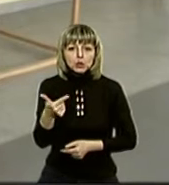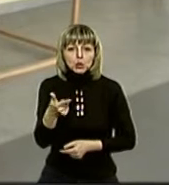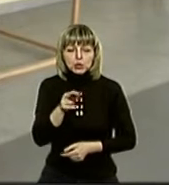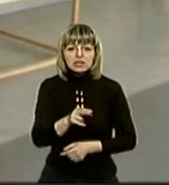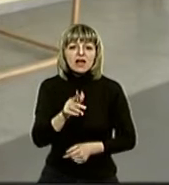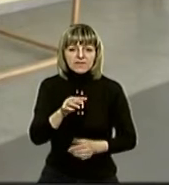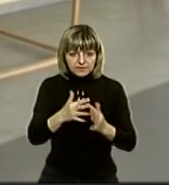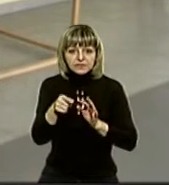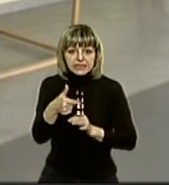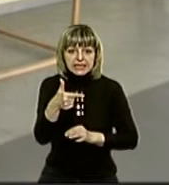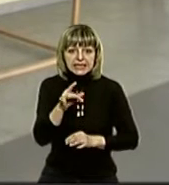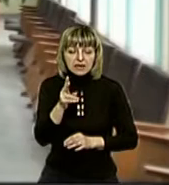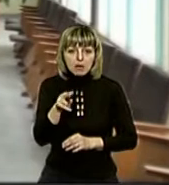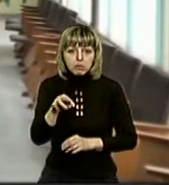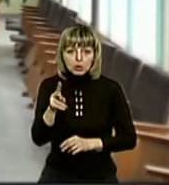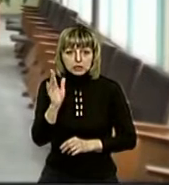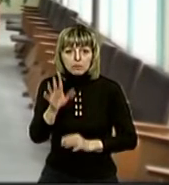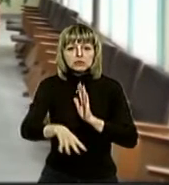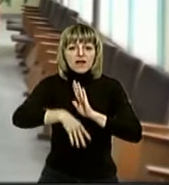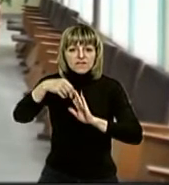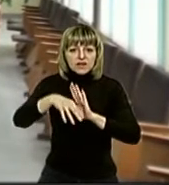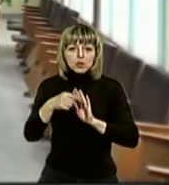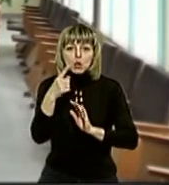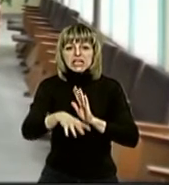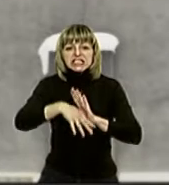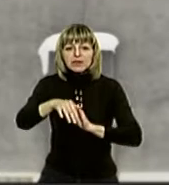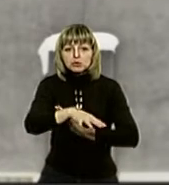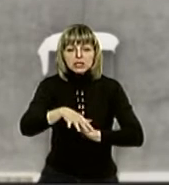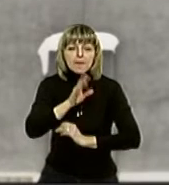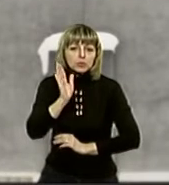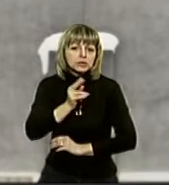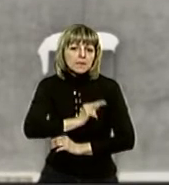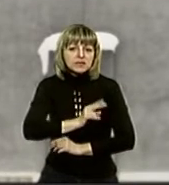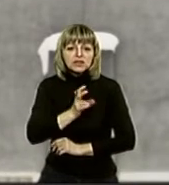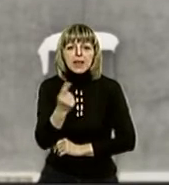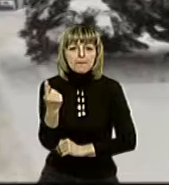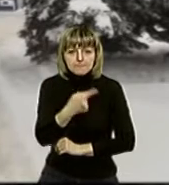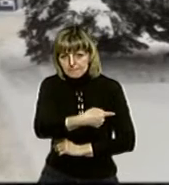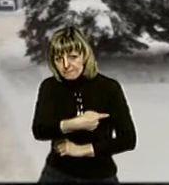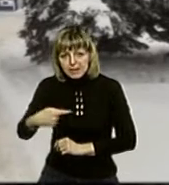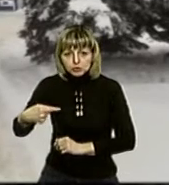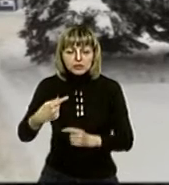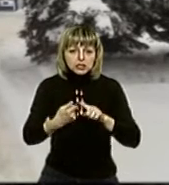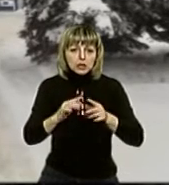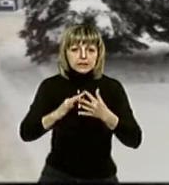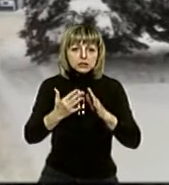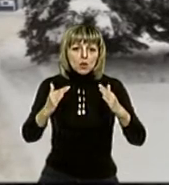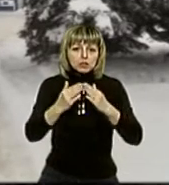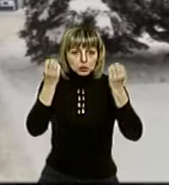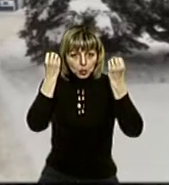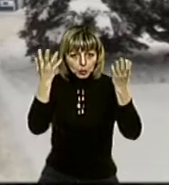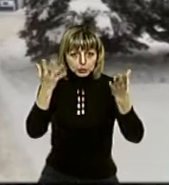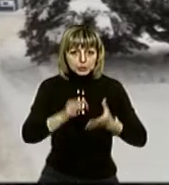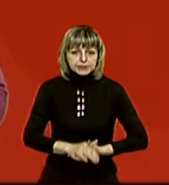в Гіркополонківській об'єднаній громаді відбудуться вибори. Одна з виборчих дільниць працюватиме на першому поверсі цього сільського будинку